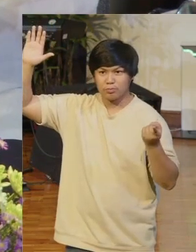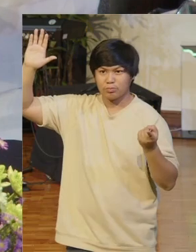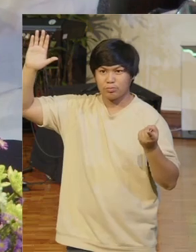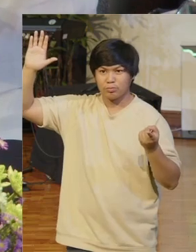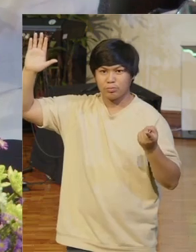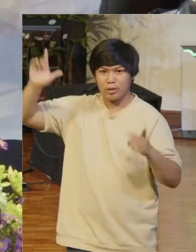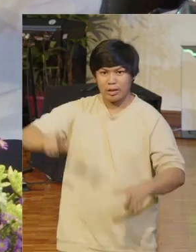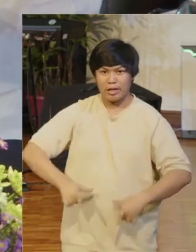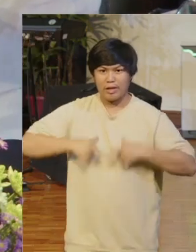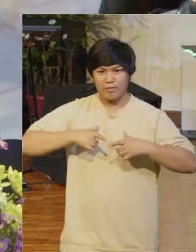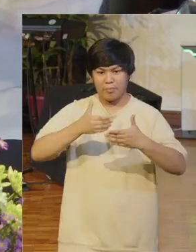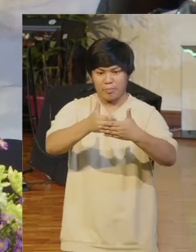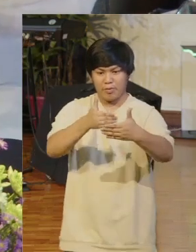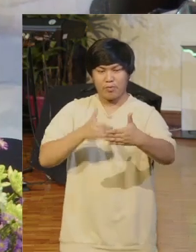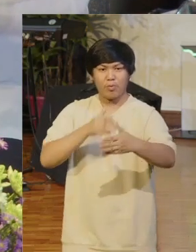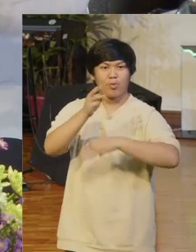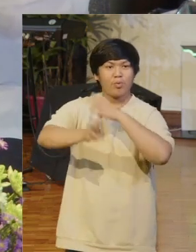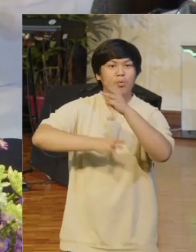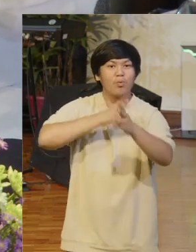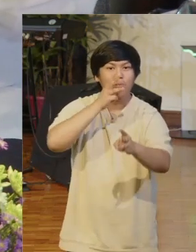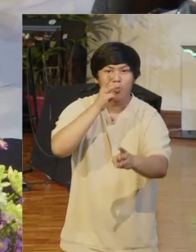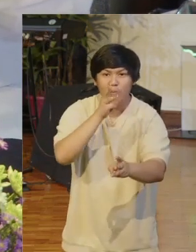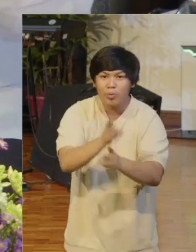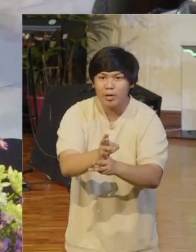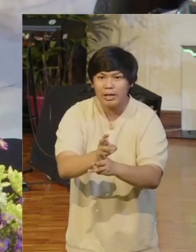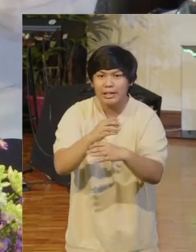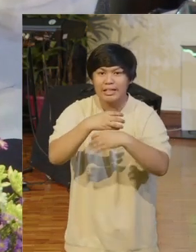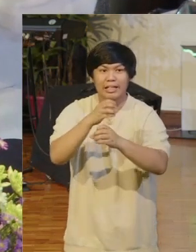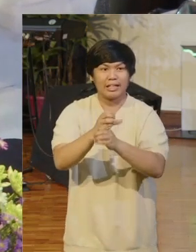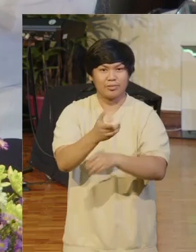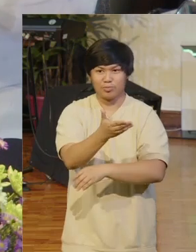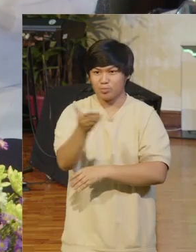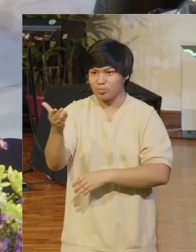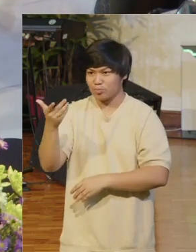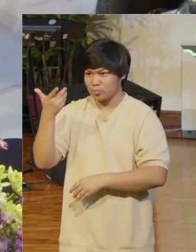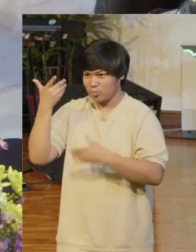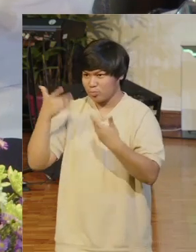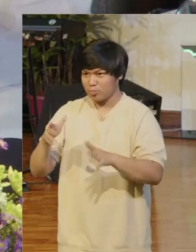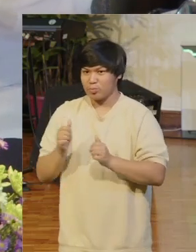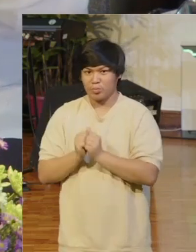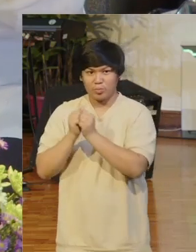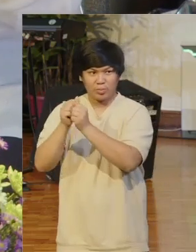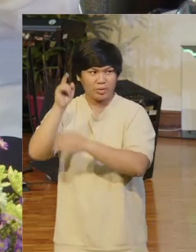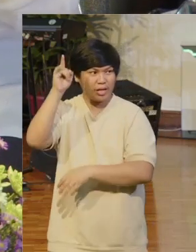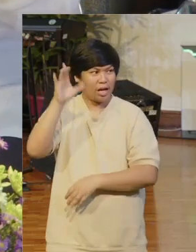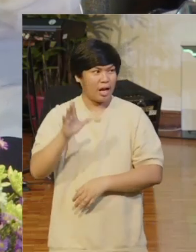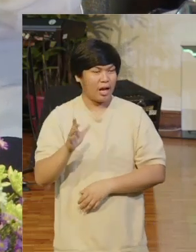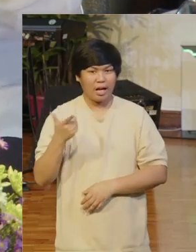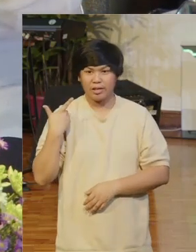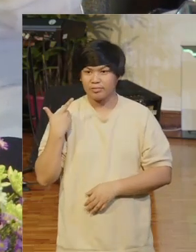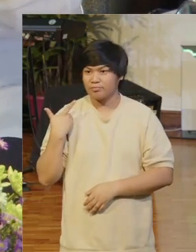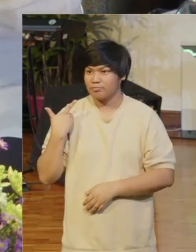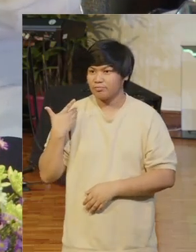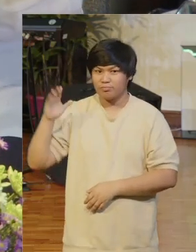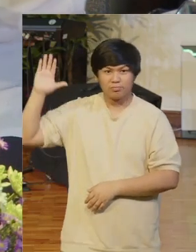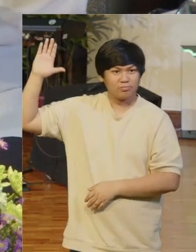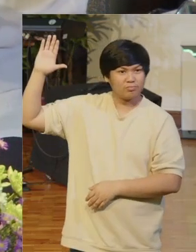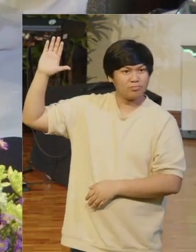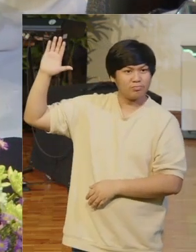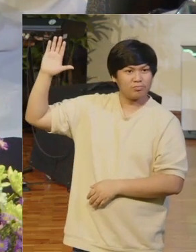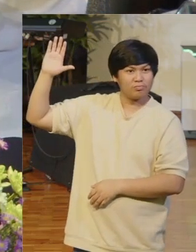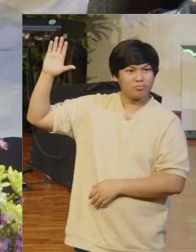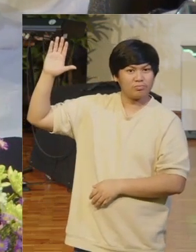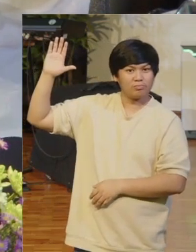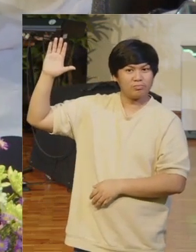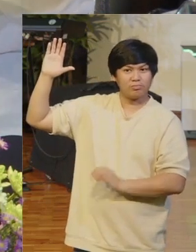Sino? Merong matatanda dito, no? Pero palagay ko, hindi kayo ganong katanda. Wala, di